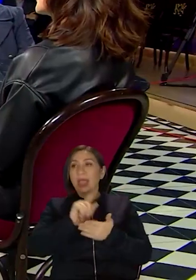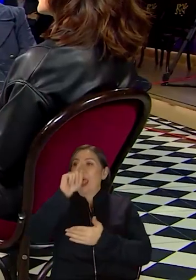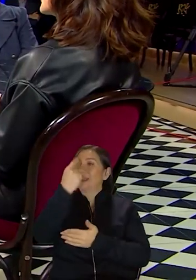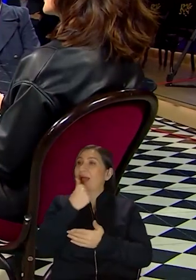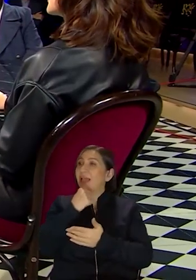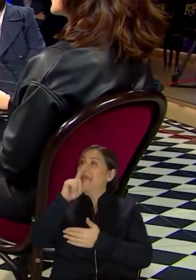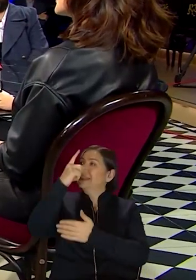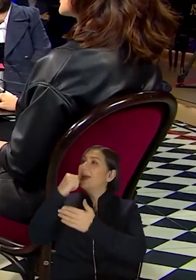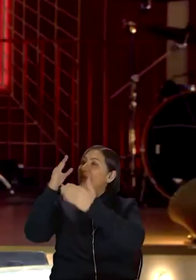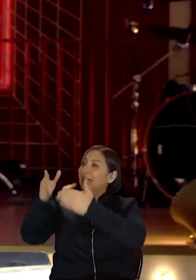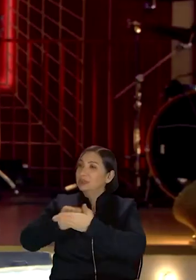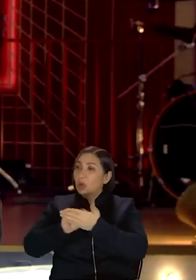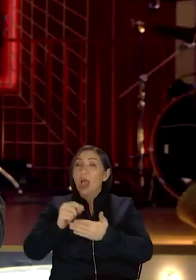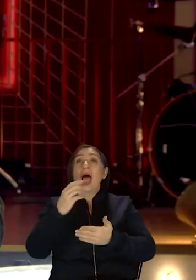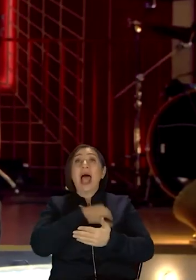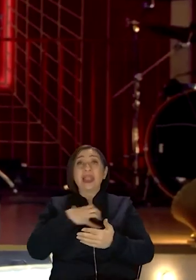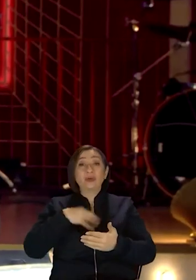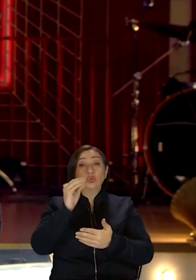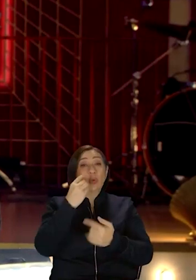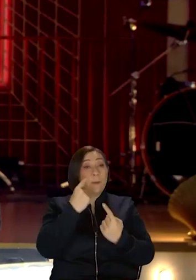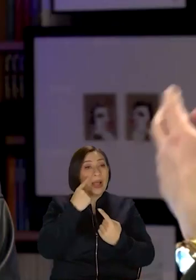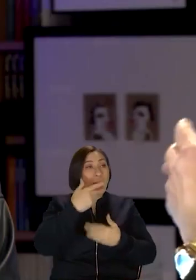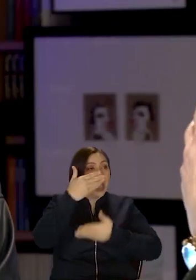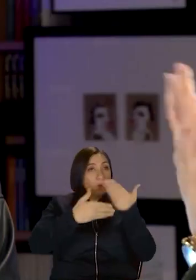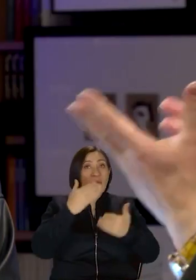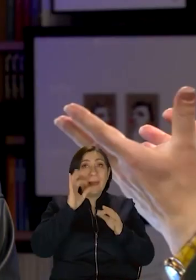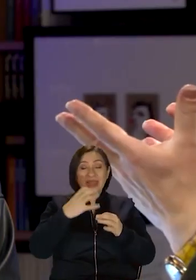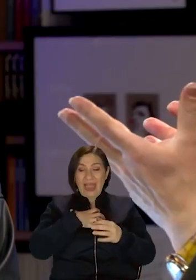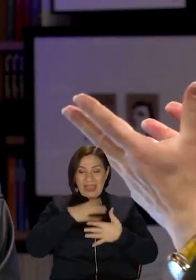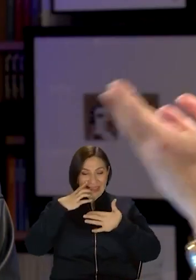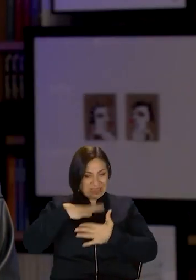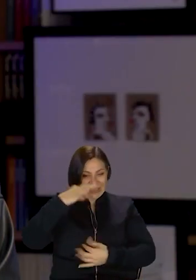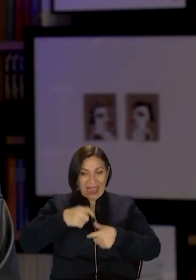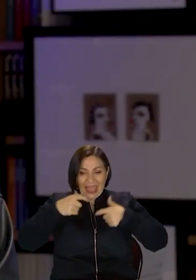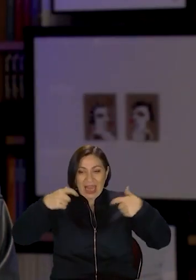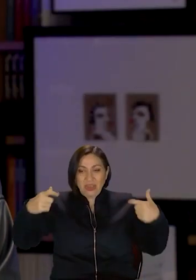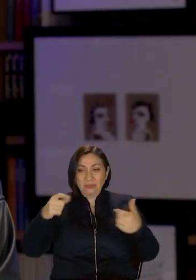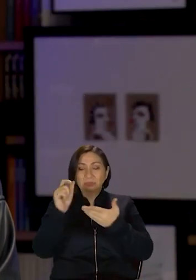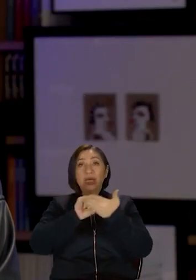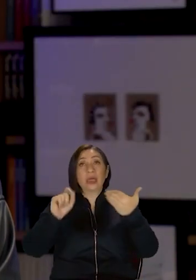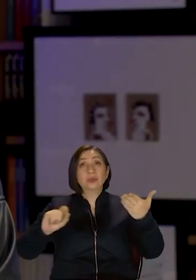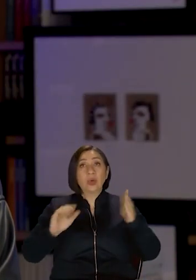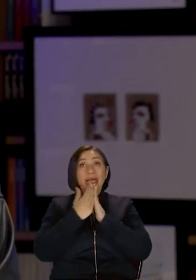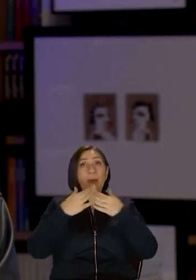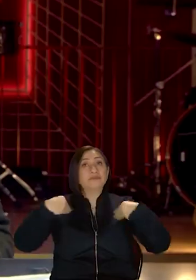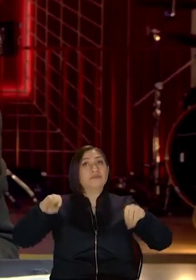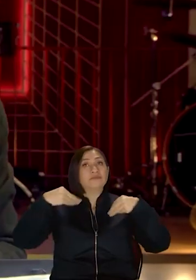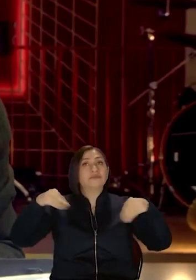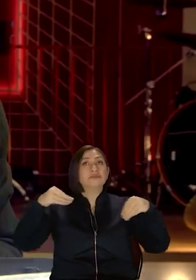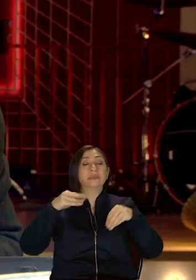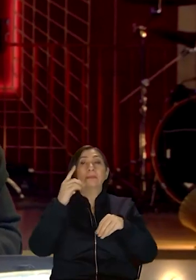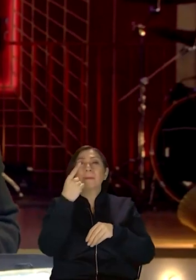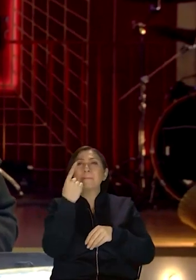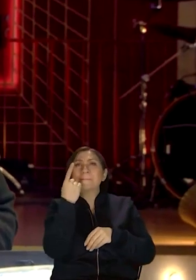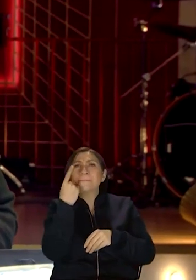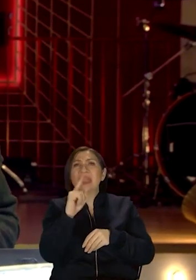yalnız erkekleri yazıyor, anneler çocuk bakımı anlatıyor. Herkes kişisel gelişim yazıyor. Fakat sonuçta dönüp neyi görüyoruz?